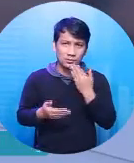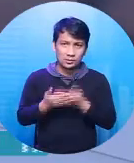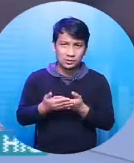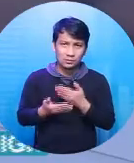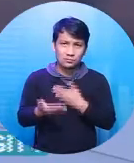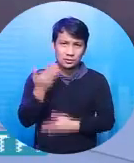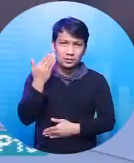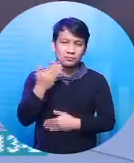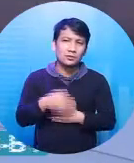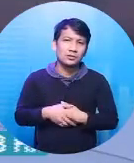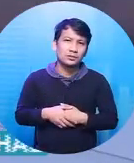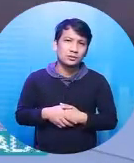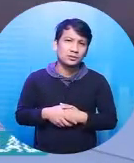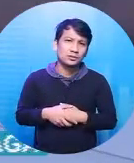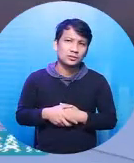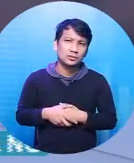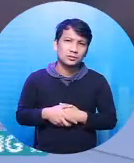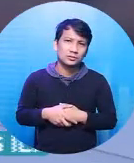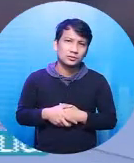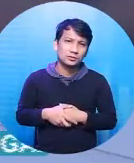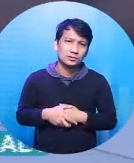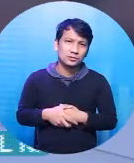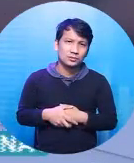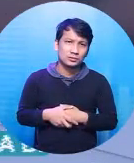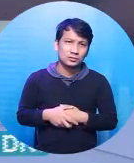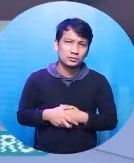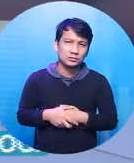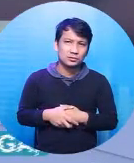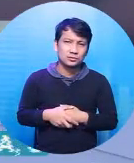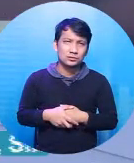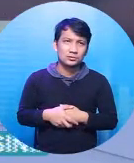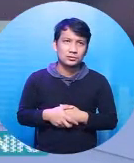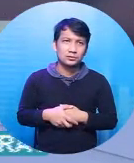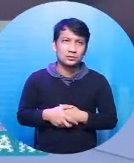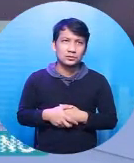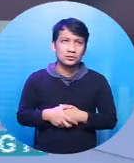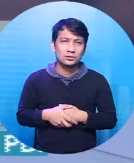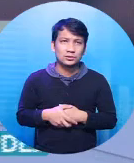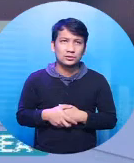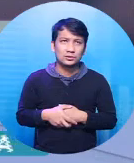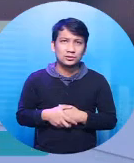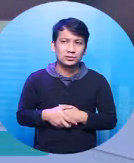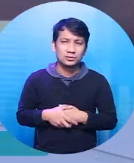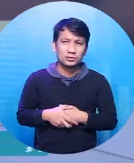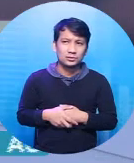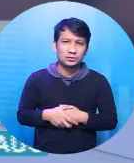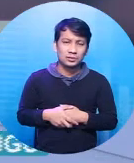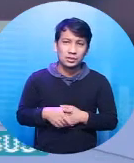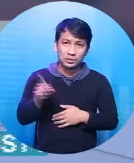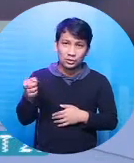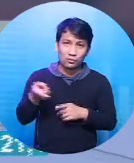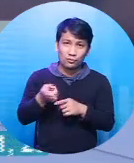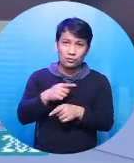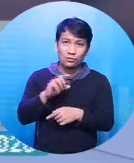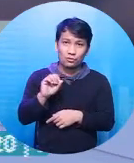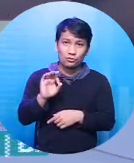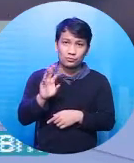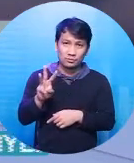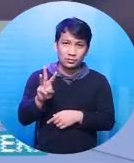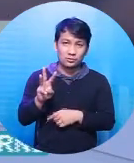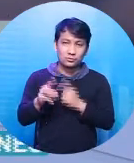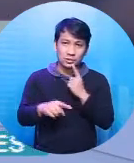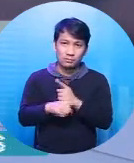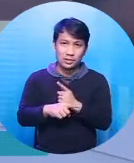madam. Magandang umaga po, sabi. Okay. Kayo po'y OFW.